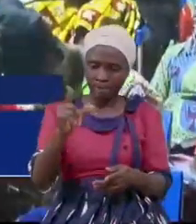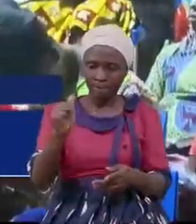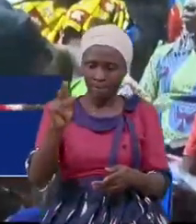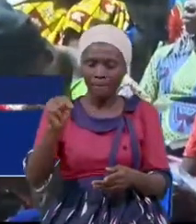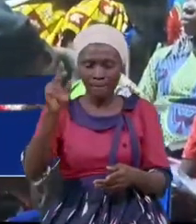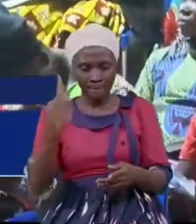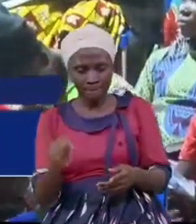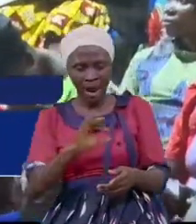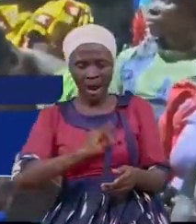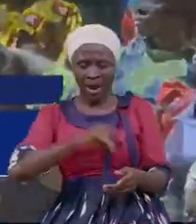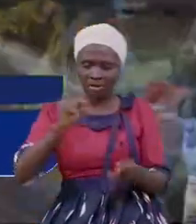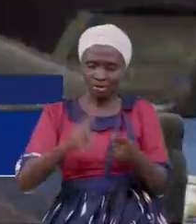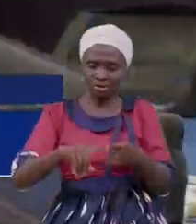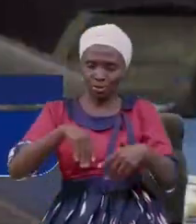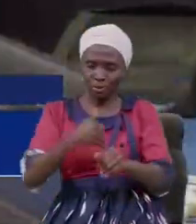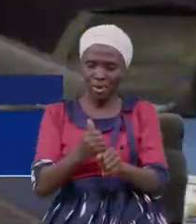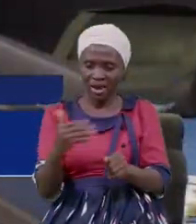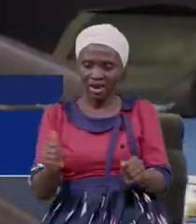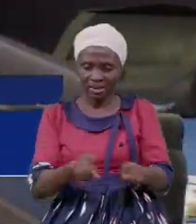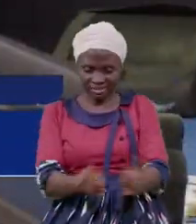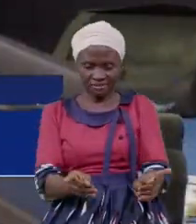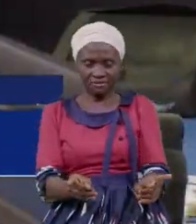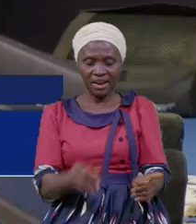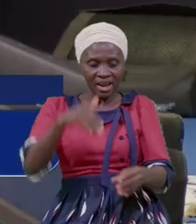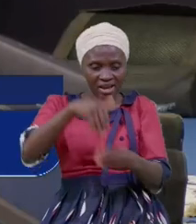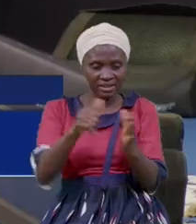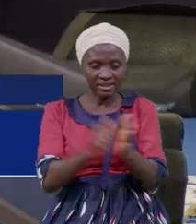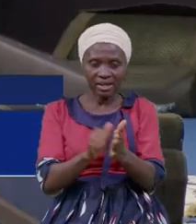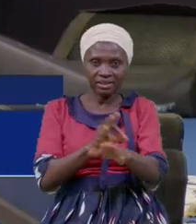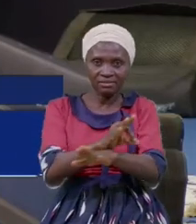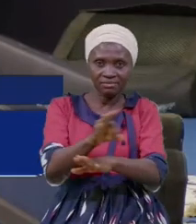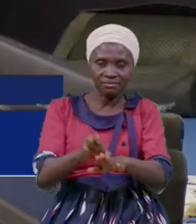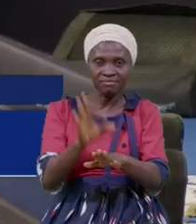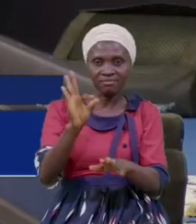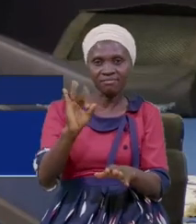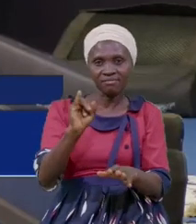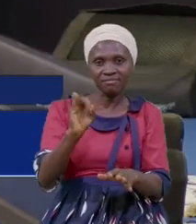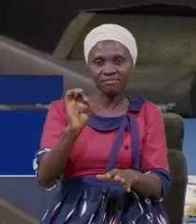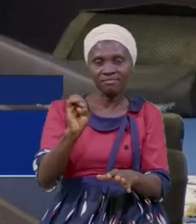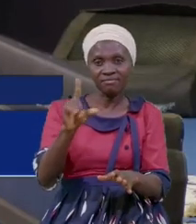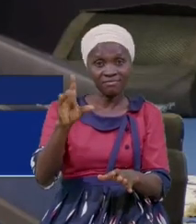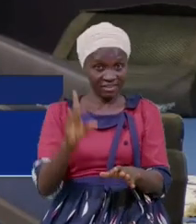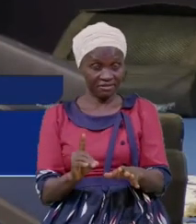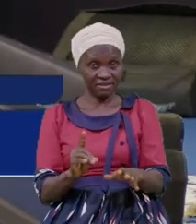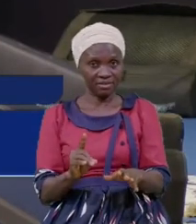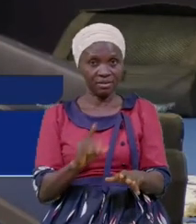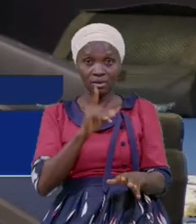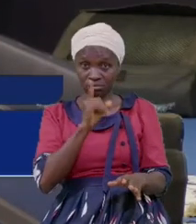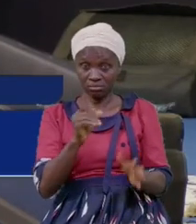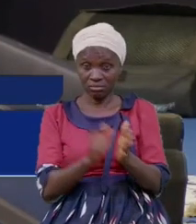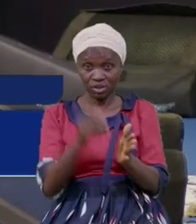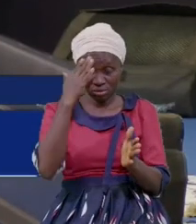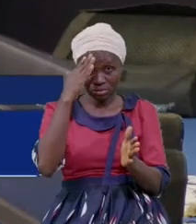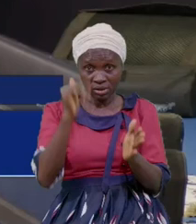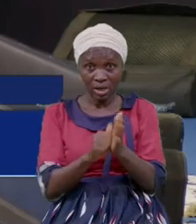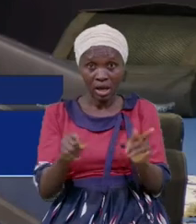je dois faire la différence de ce champ- là je suis que vous avez vu les domaines comme les champs